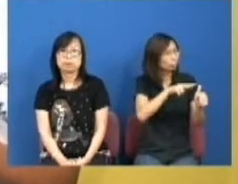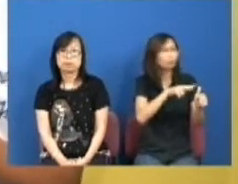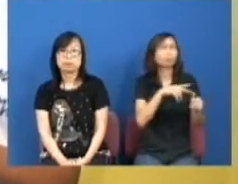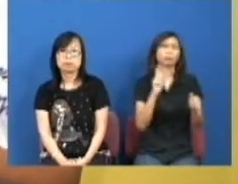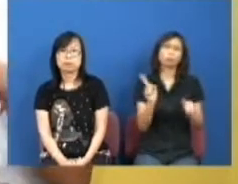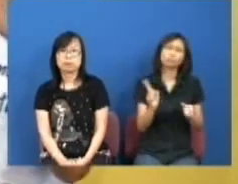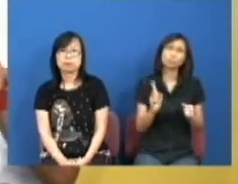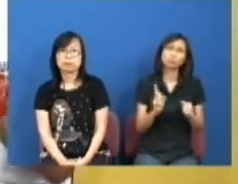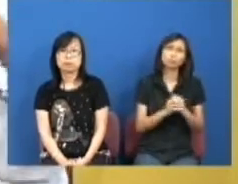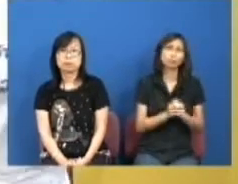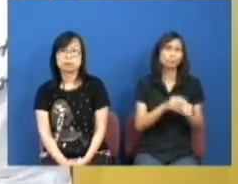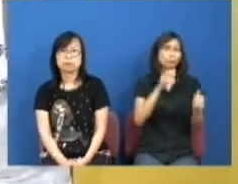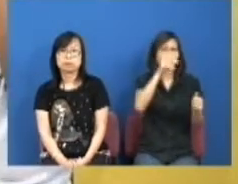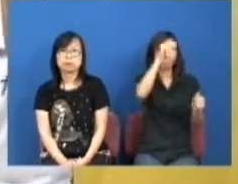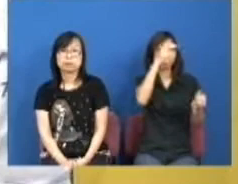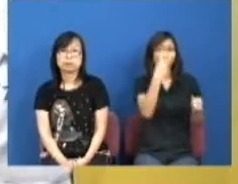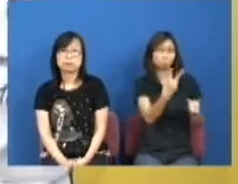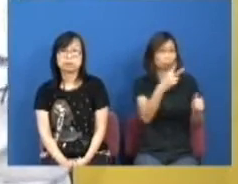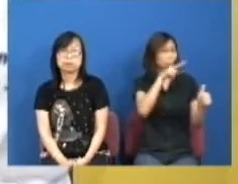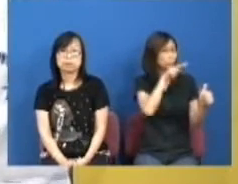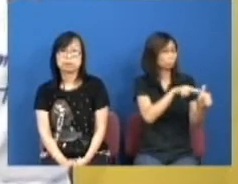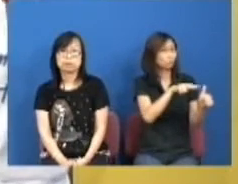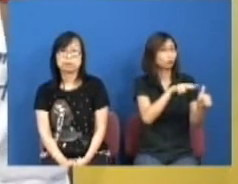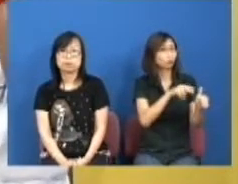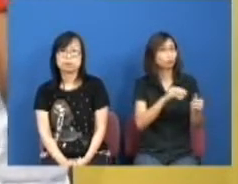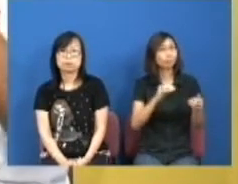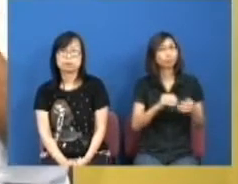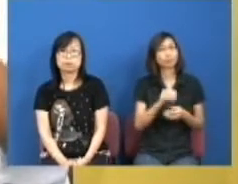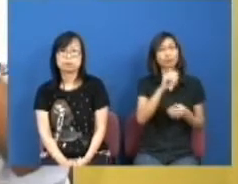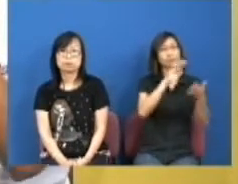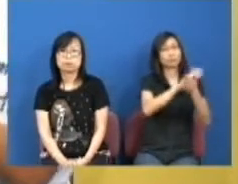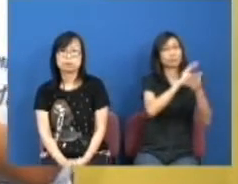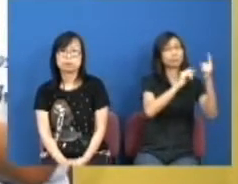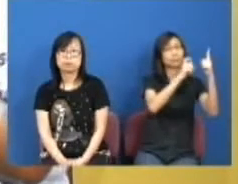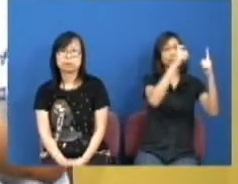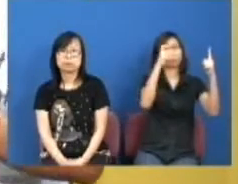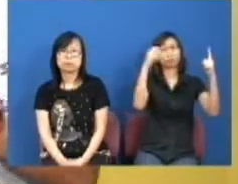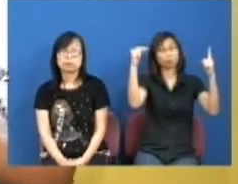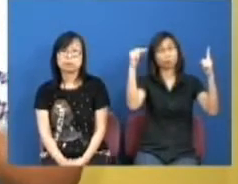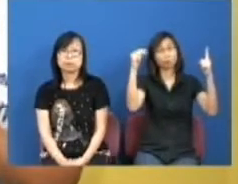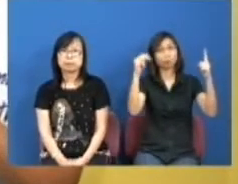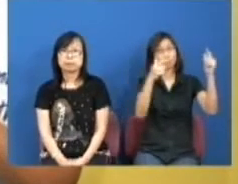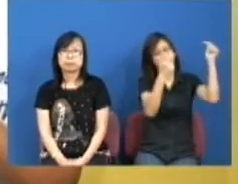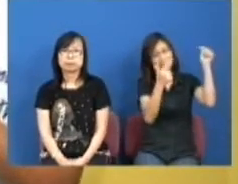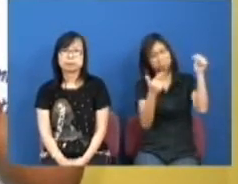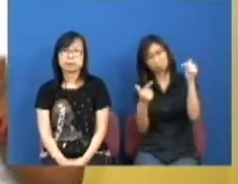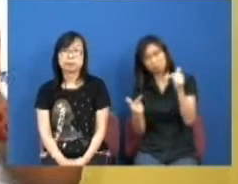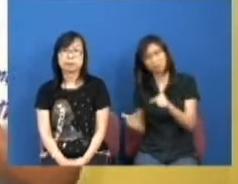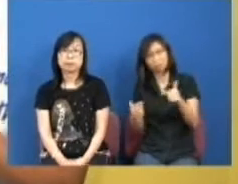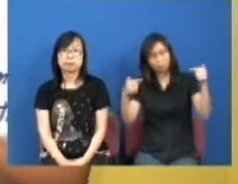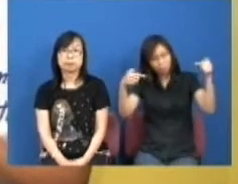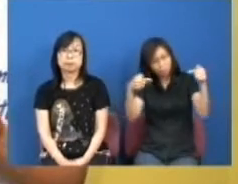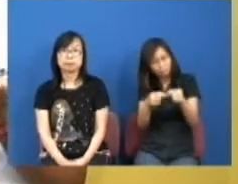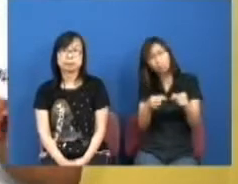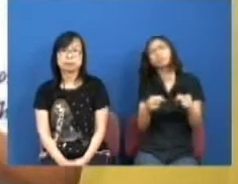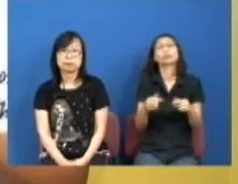哪裡呢？究竟那個兩制其實隨著97年開始慢慢打個折頭越嚟越少啊？定係其實一國兩制，正